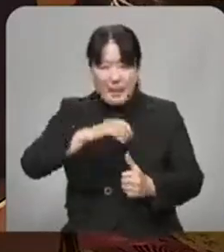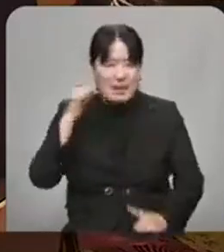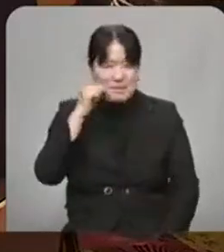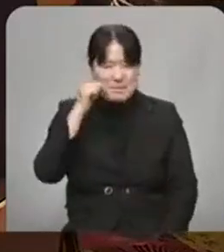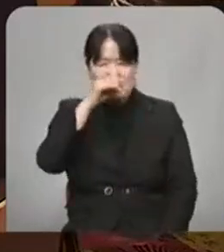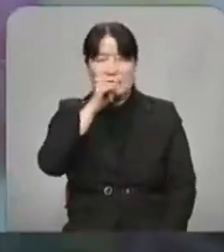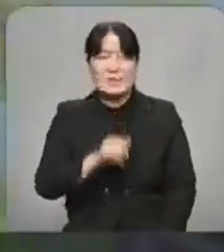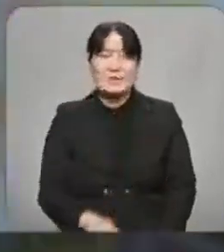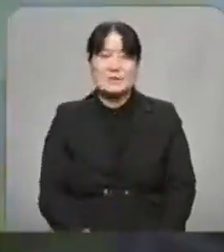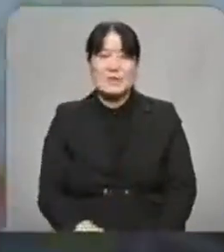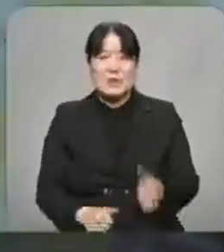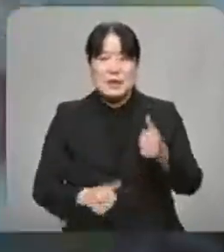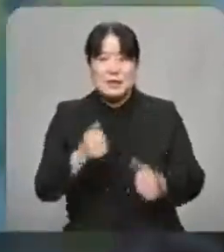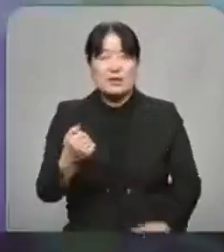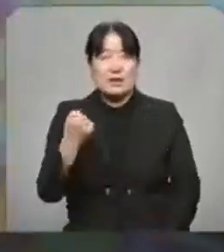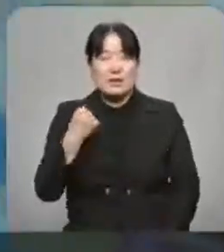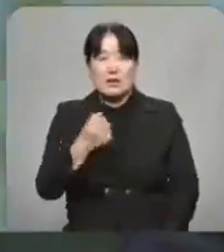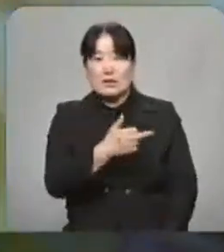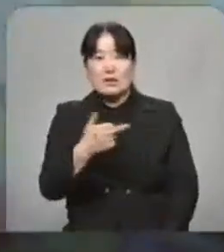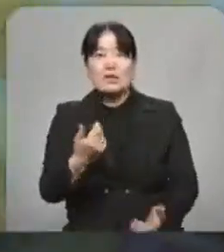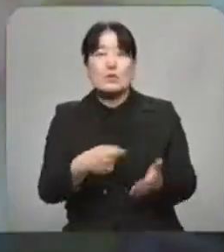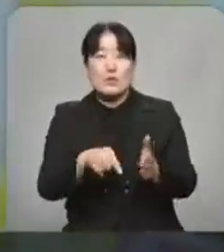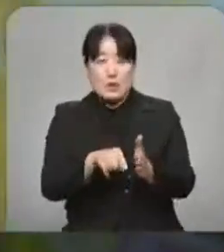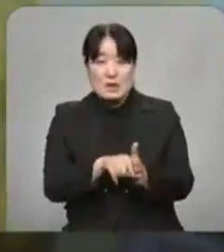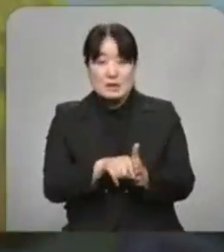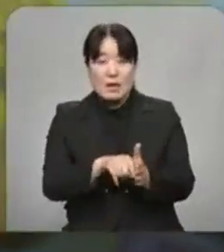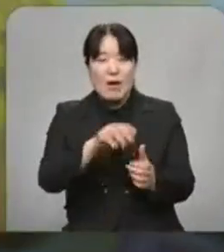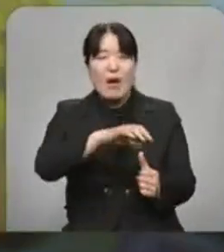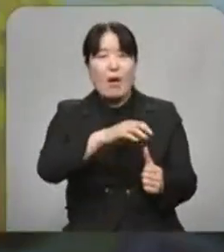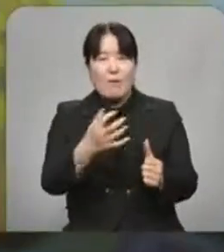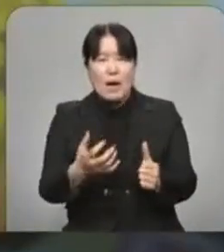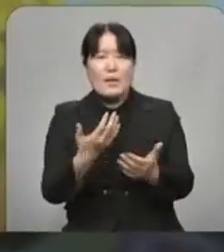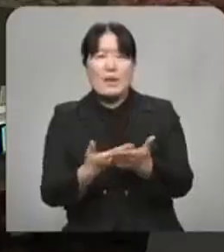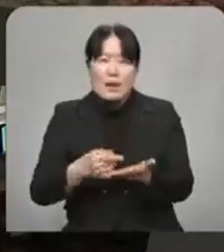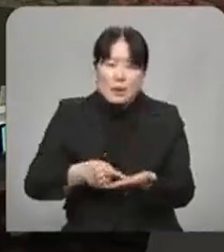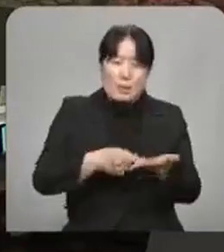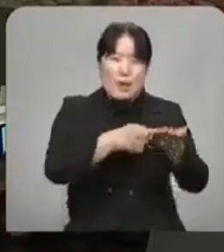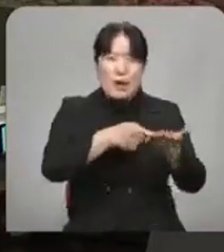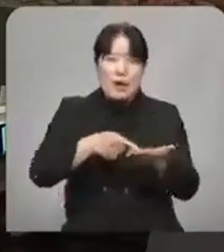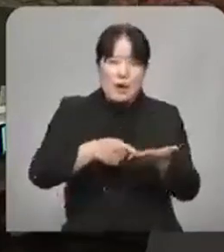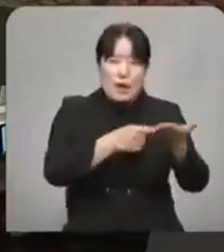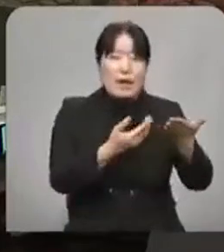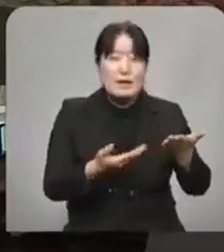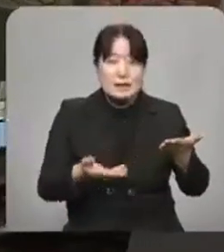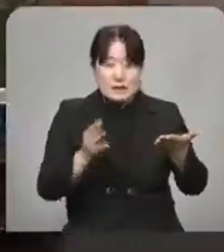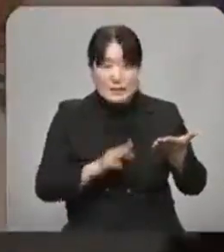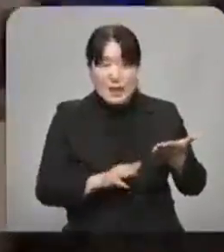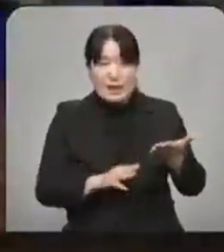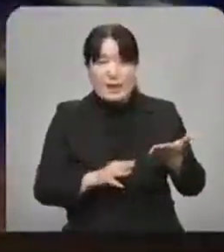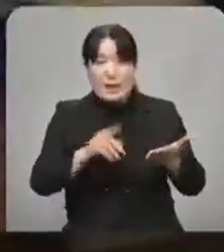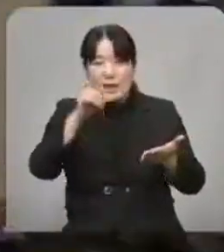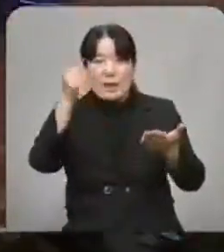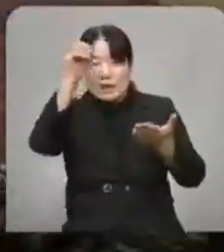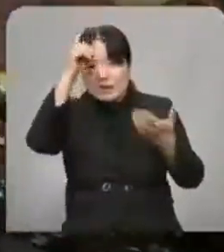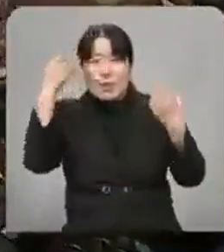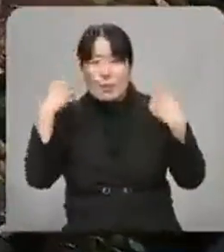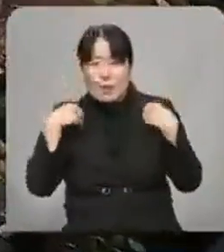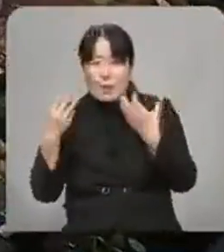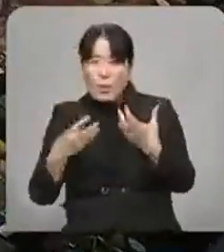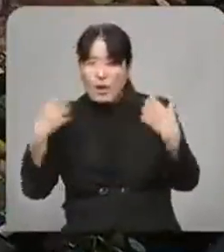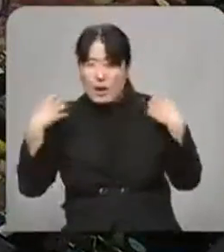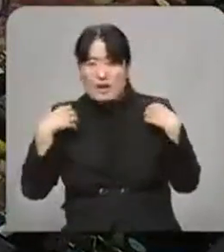카지노 경쟁력 강화를 위해 규제완화 유가 계속 나오고 있지만 강원랜드와 정부 모두 국민 정서를 이유로 들리며